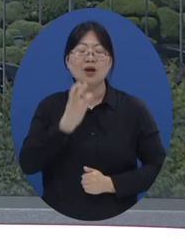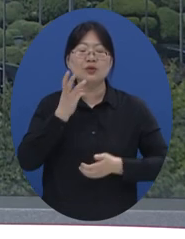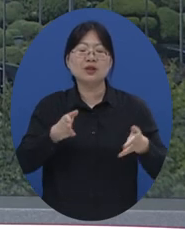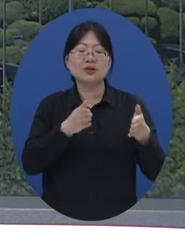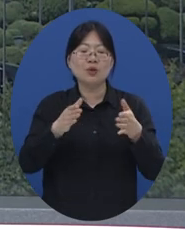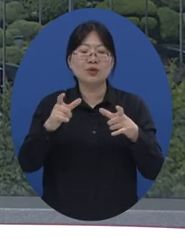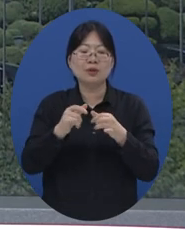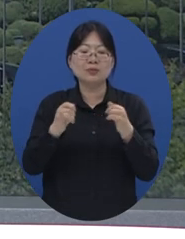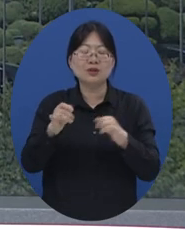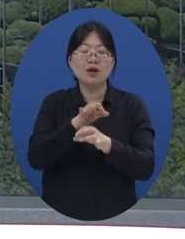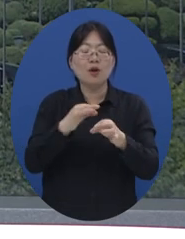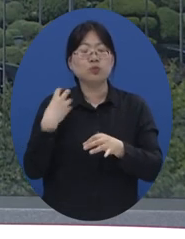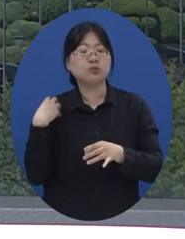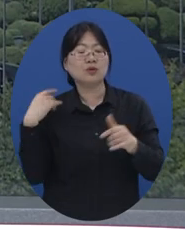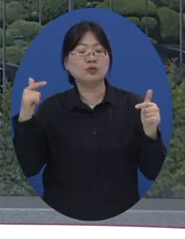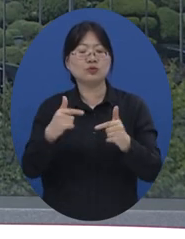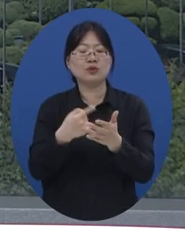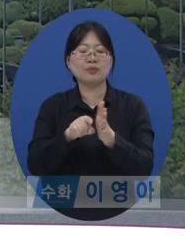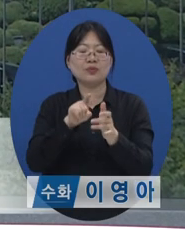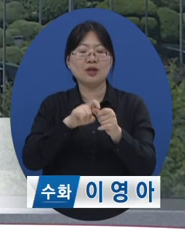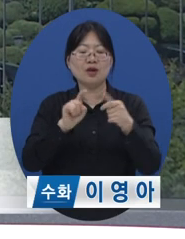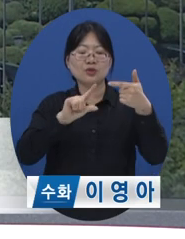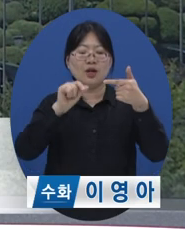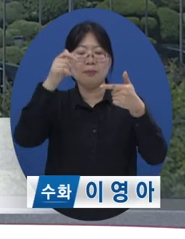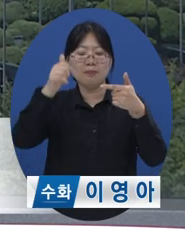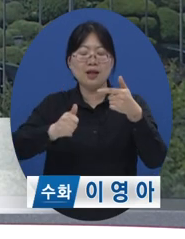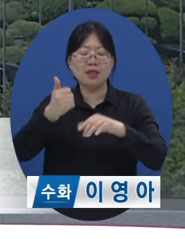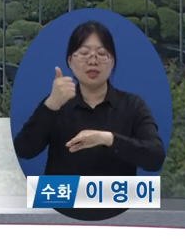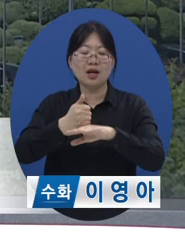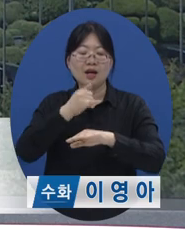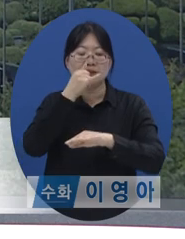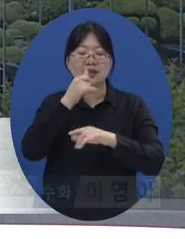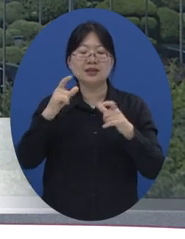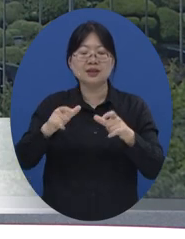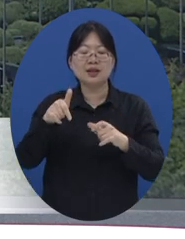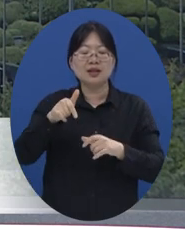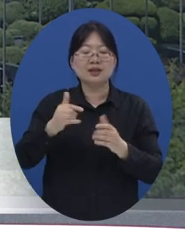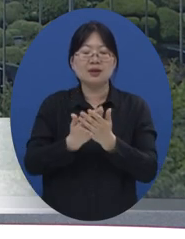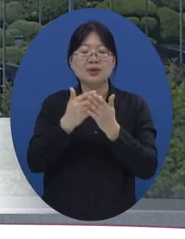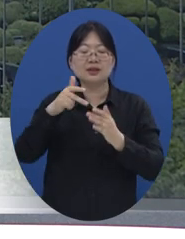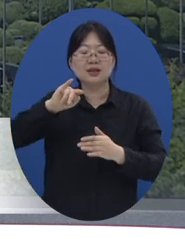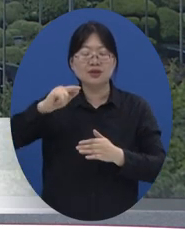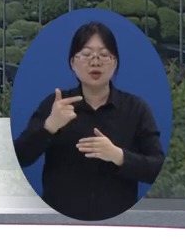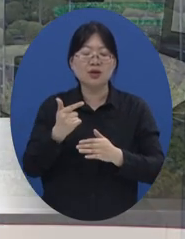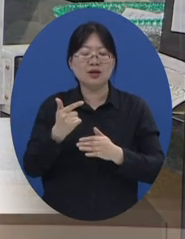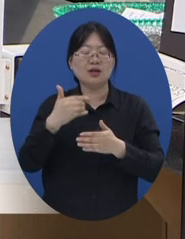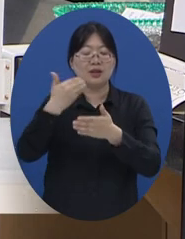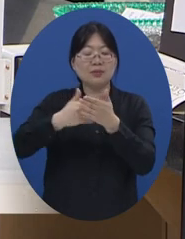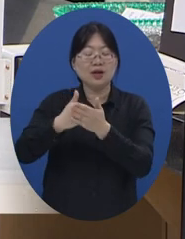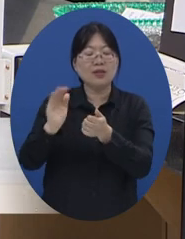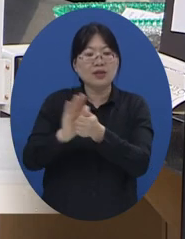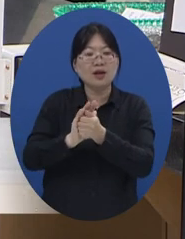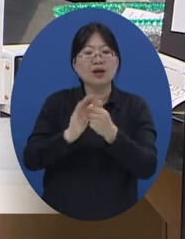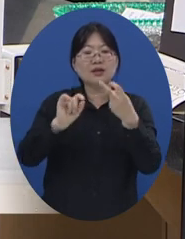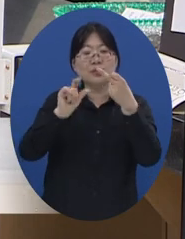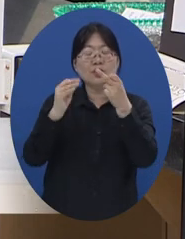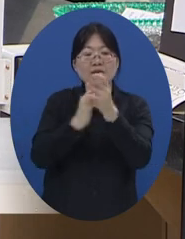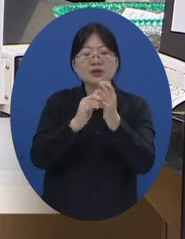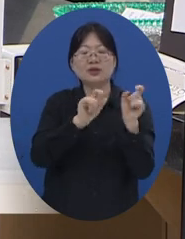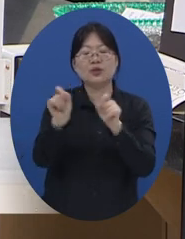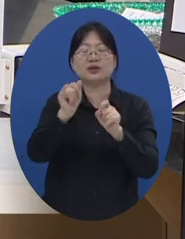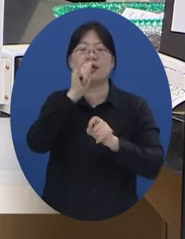경 의도가 서민경제에 부담을 덜기 위해 6월 만 종료 예정이었던 지역 개발 채권 매입 가며 혜택을 올해 말까지 연장한다고